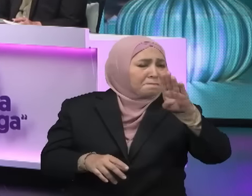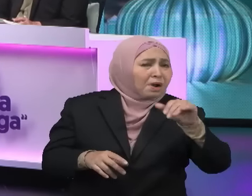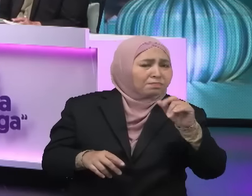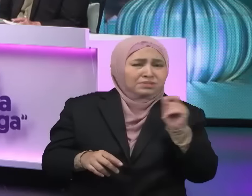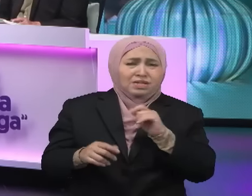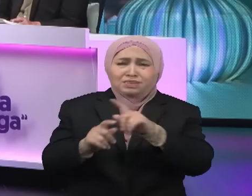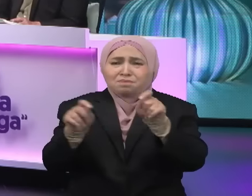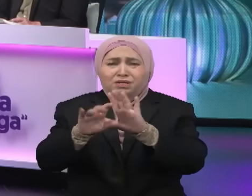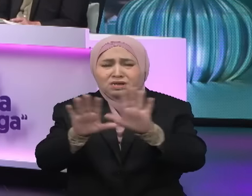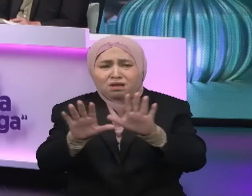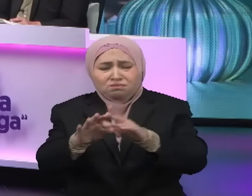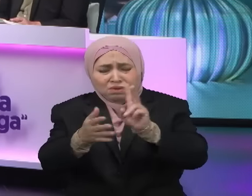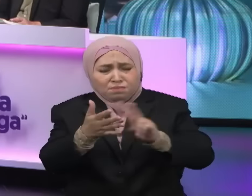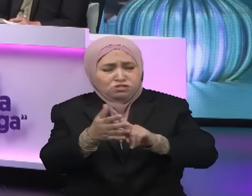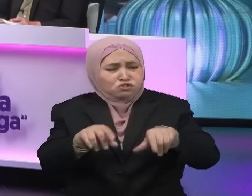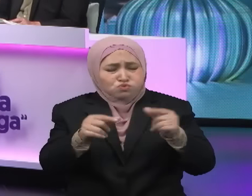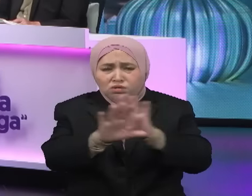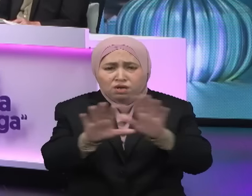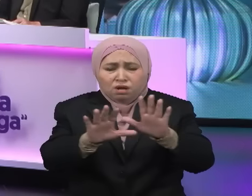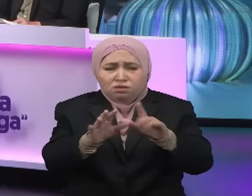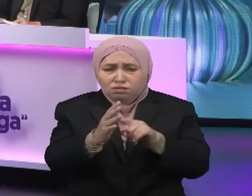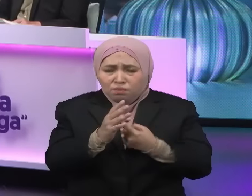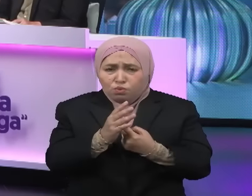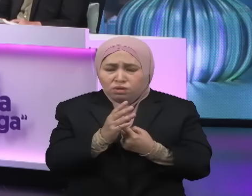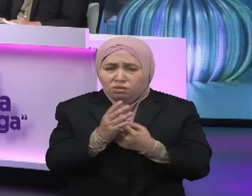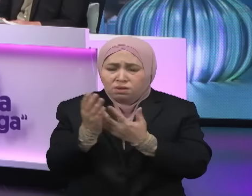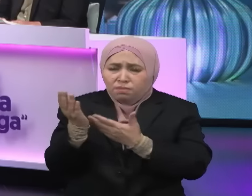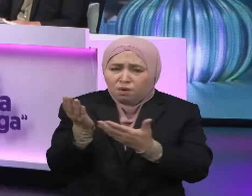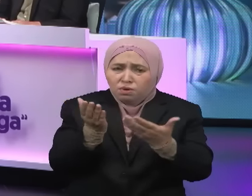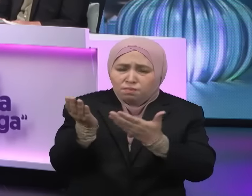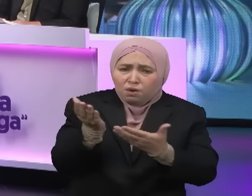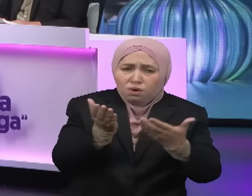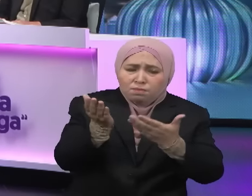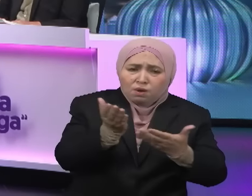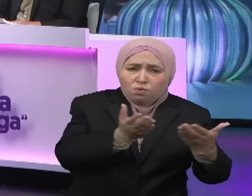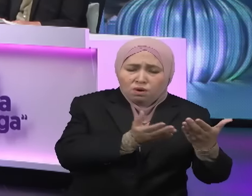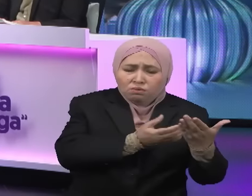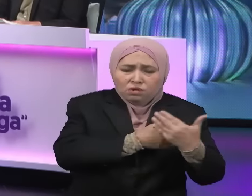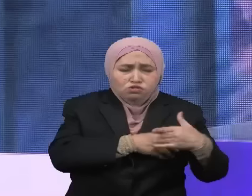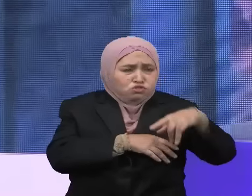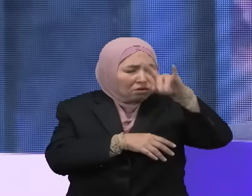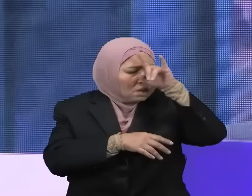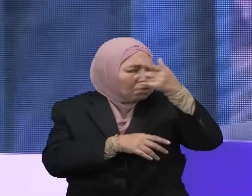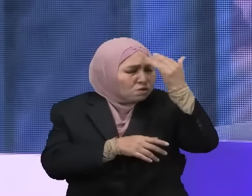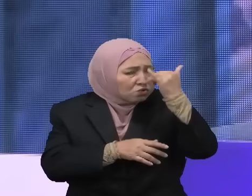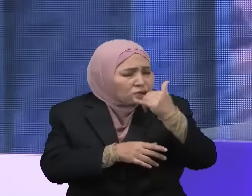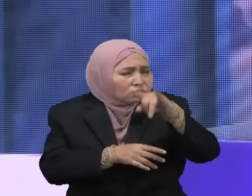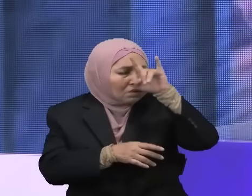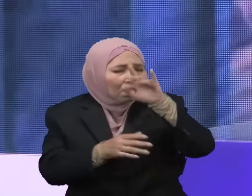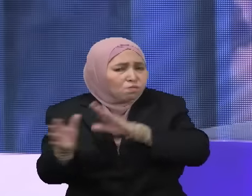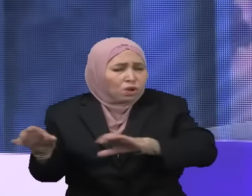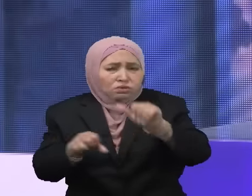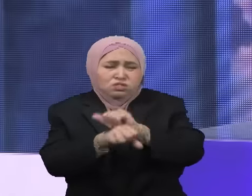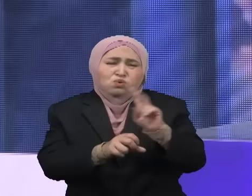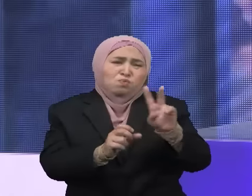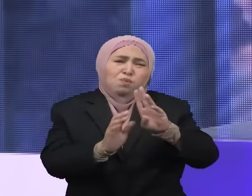yang, ataupun jangan baca Quran ke. Dia akan mula dibawa arus oleh syaitan, kerana syaitan buat kerja